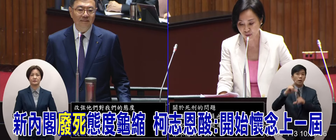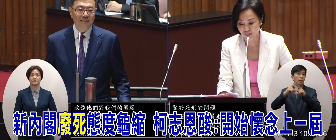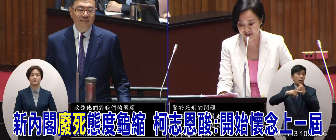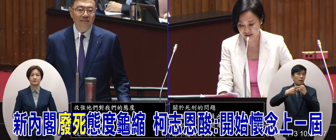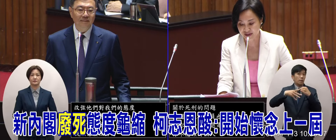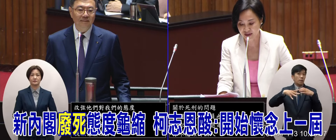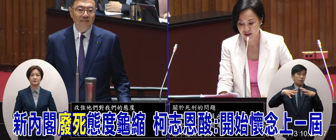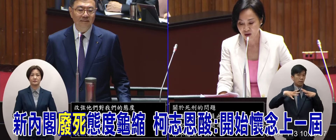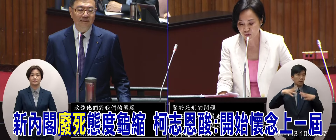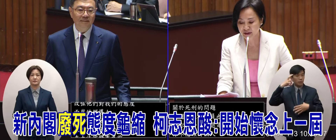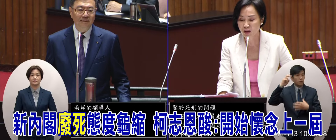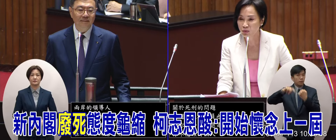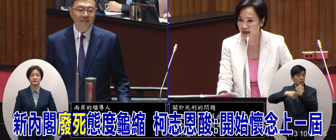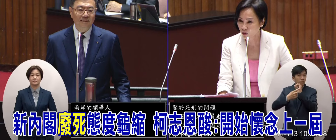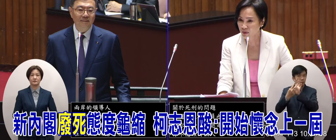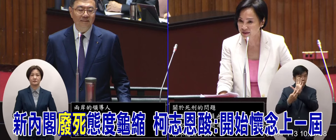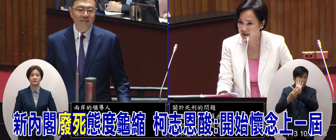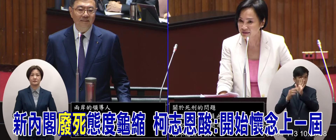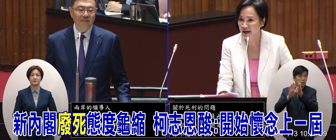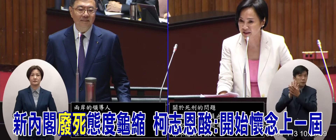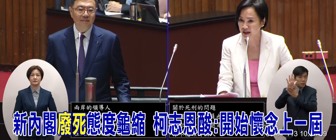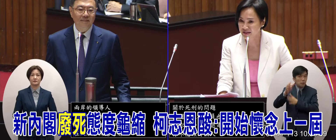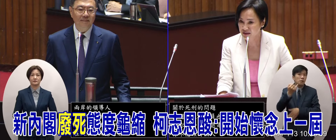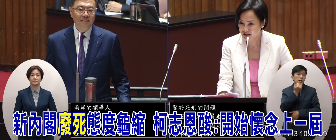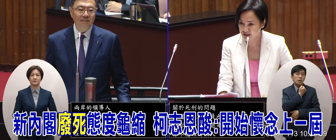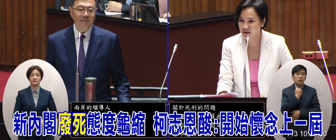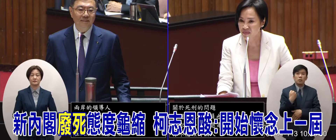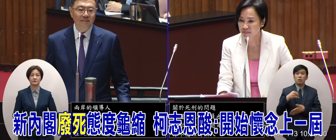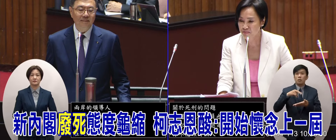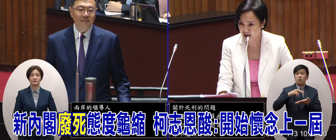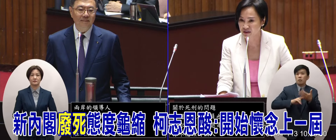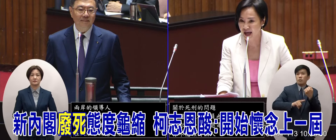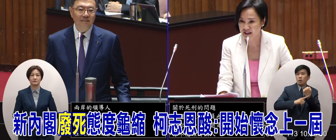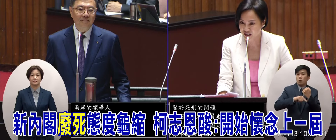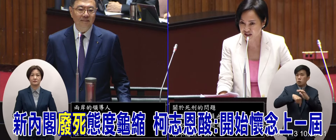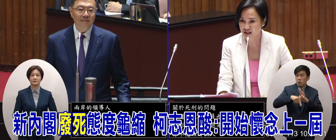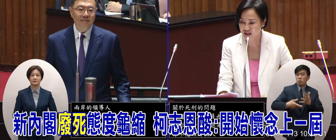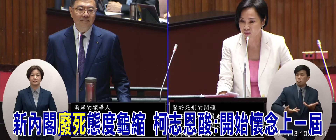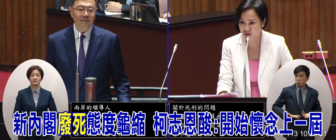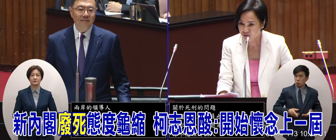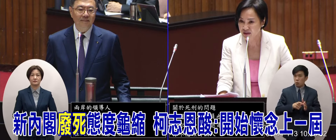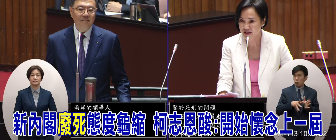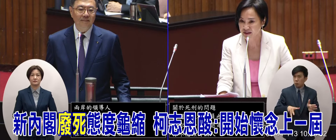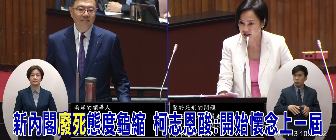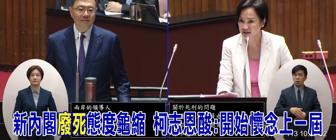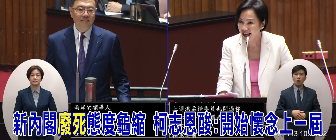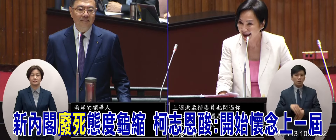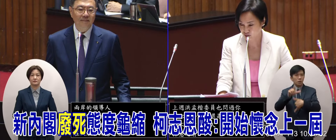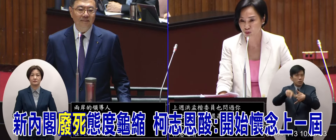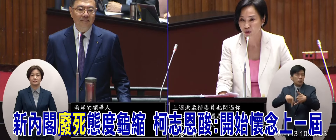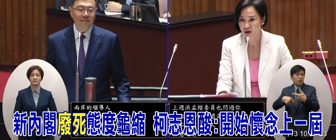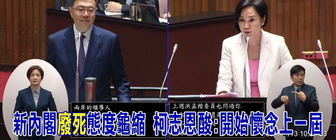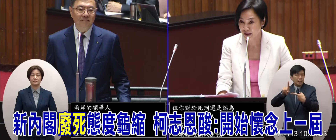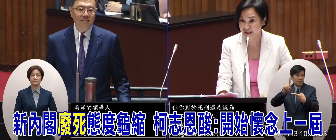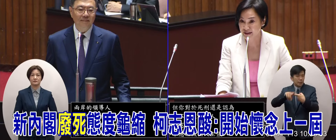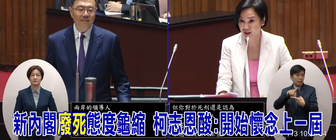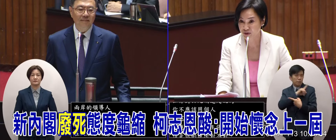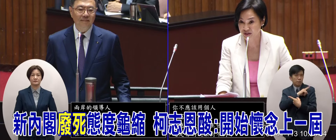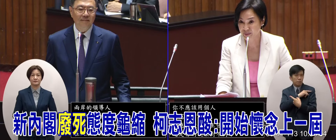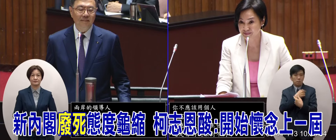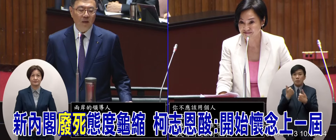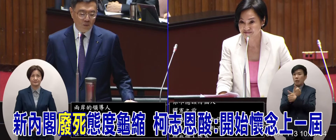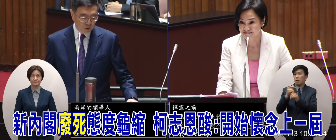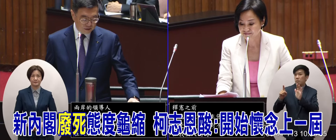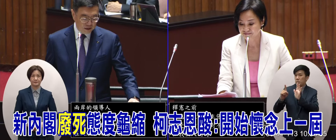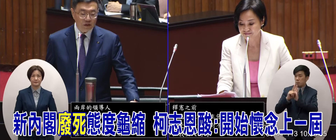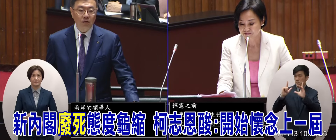院会是休会的时间，所以呢，在国会殿堂你应该向人民表达你行政院院长的一个态度，所以你现在态度